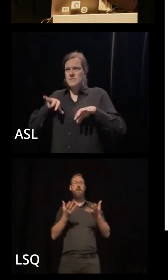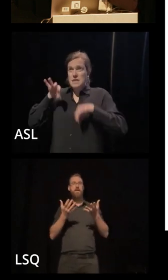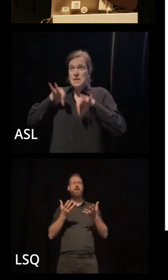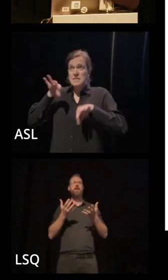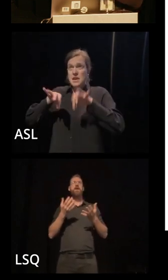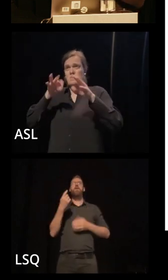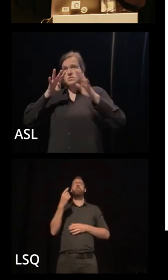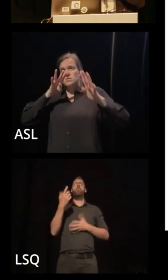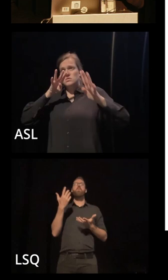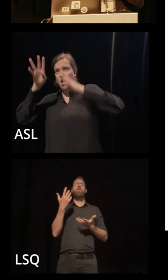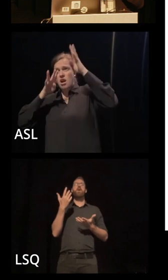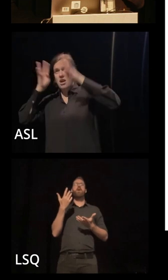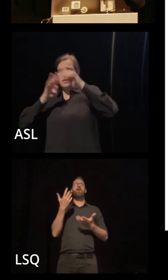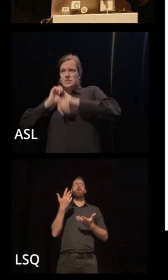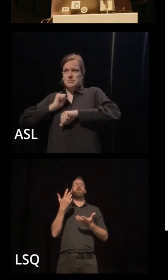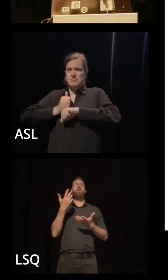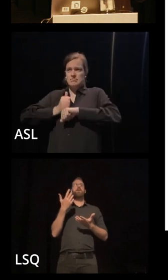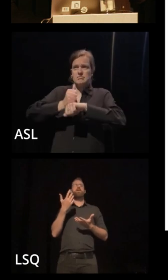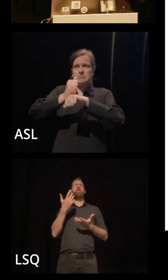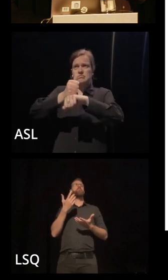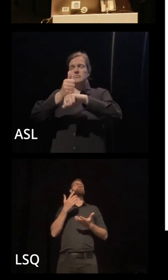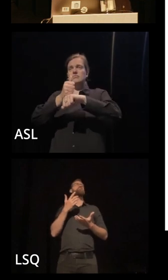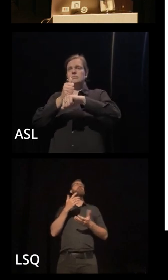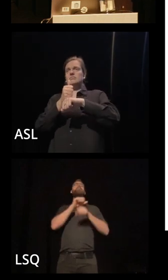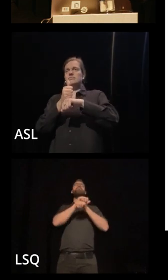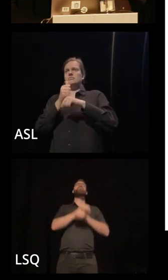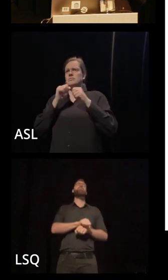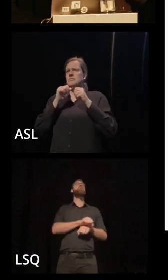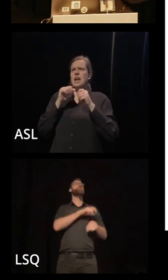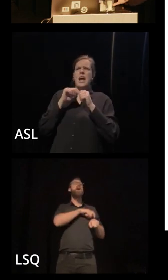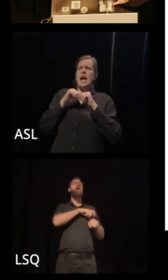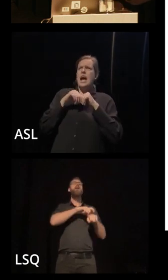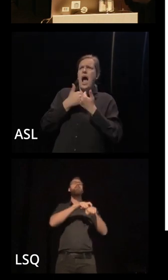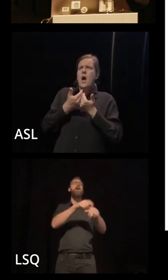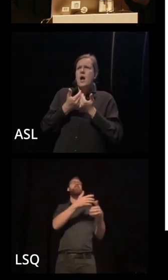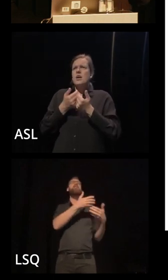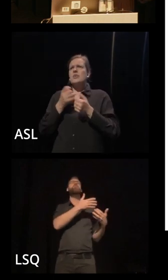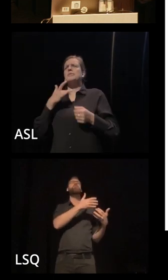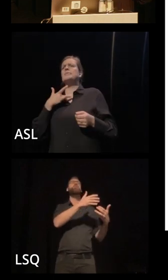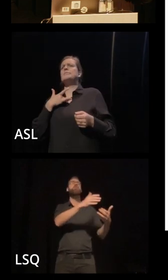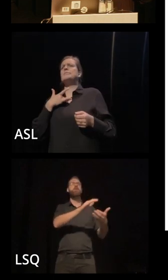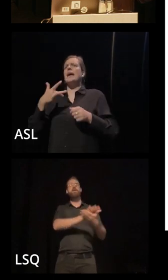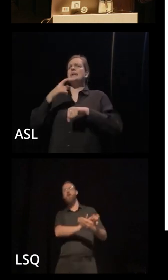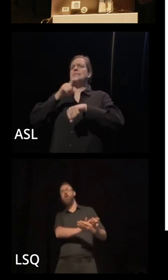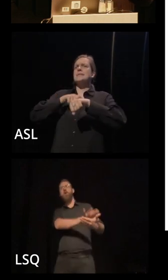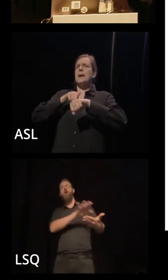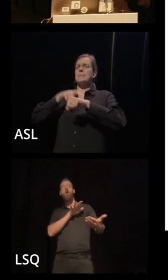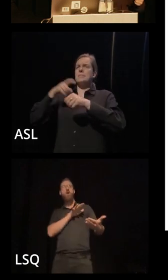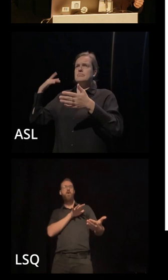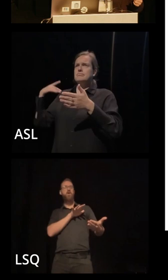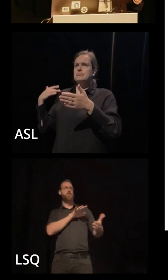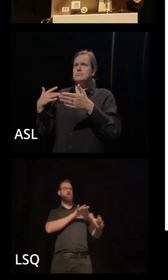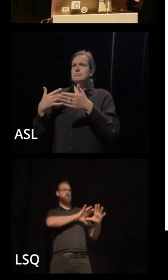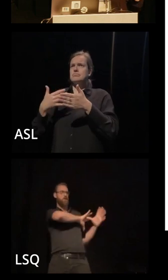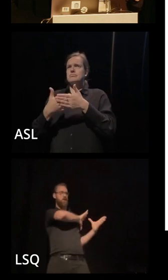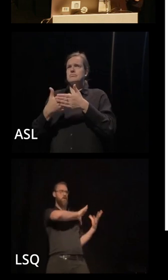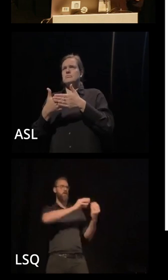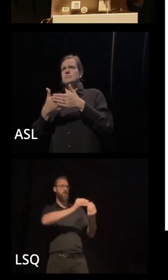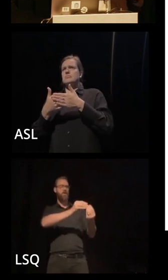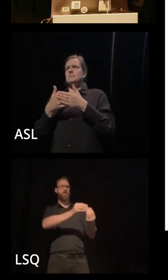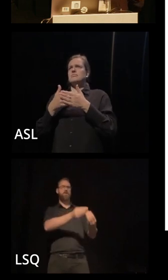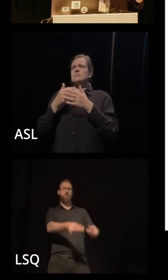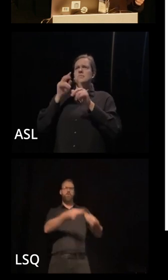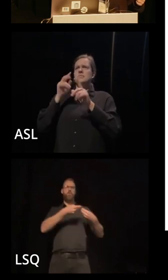de se distancer légèrement d'une logique chronologique qui serait rigide pour ouvrir et chercher ce qui pourrait avoir un écho encore